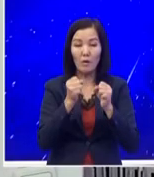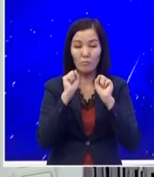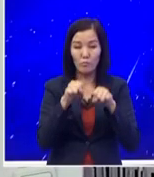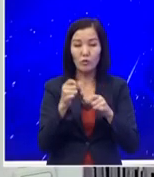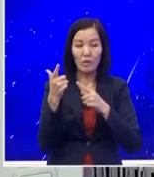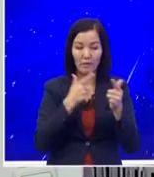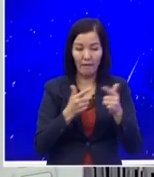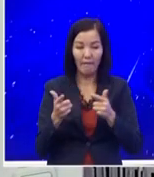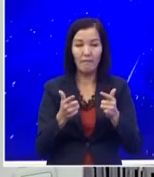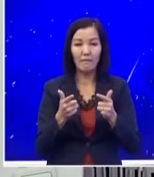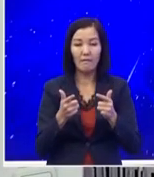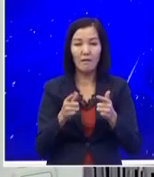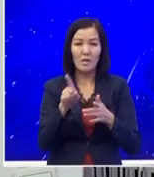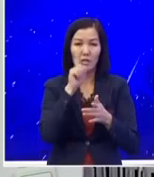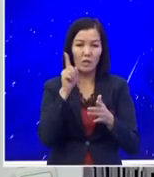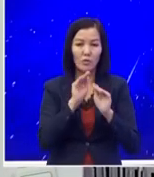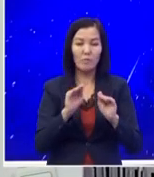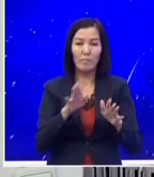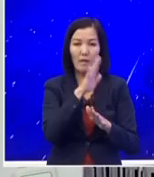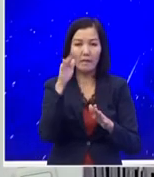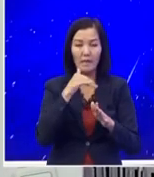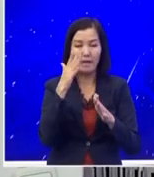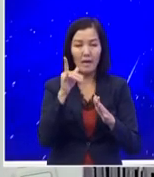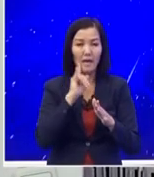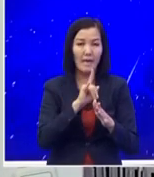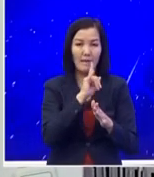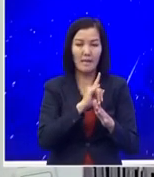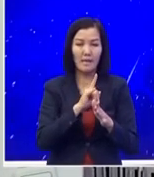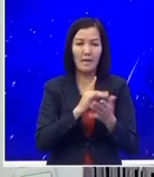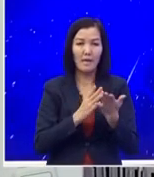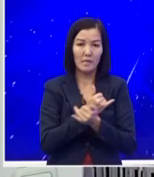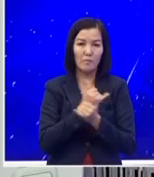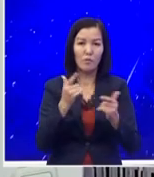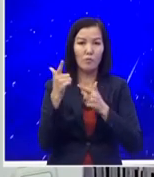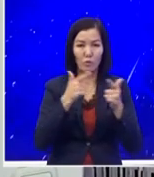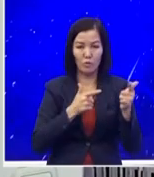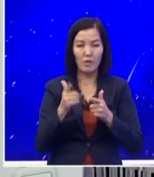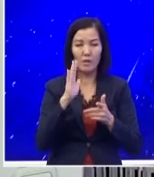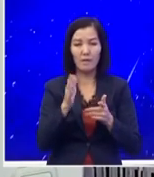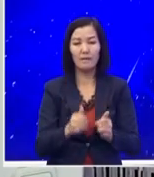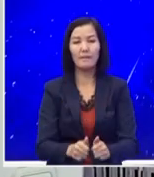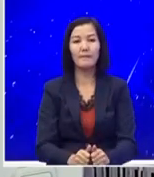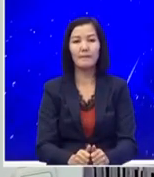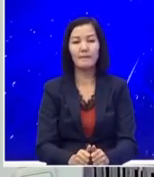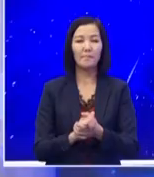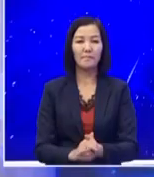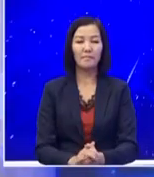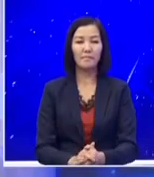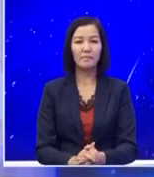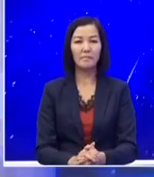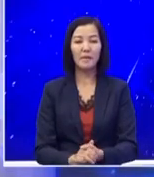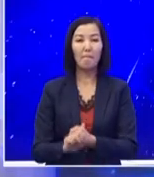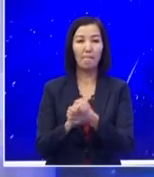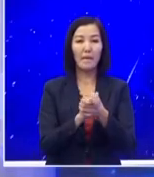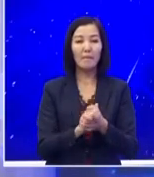келген балаға, жасөспірімге, ата-анаға, әйел азаматқа осындай мәселелерге көңіл аударуына мүмкіндігі бар.